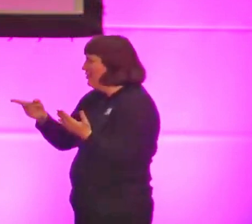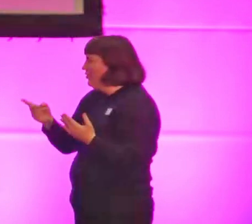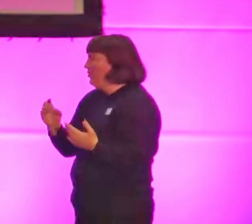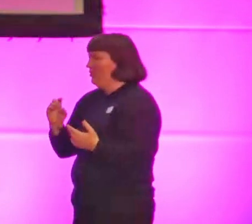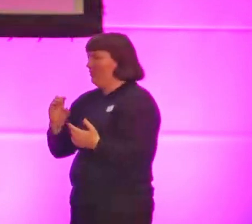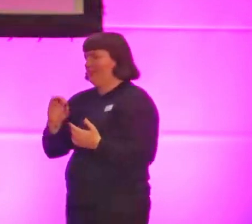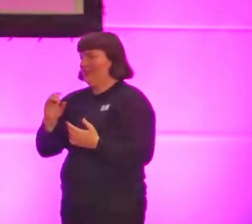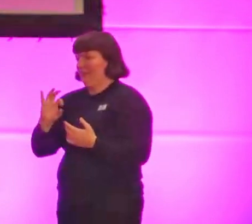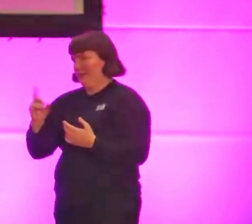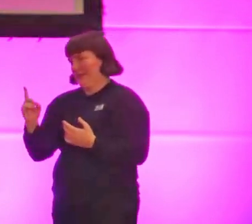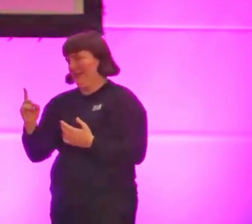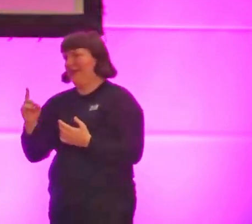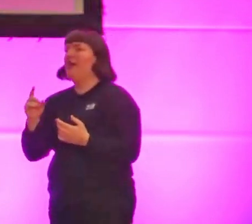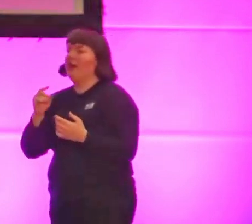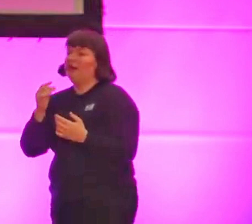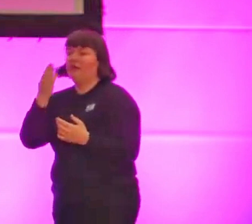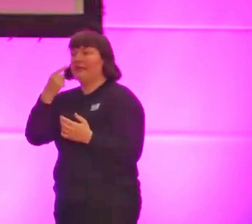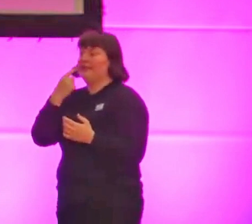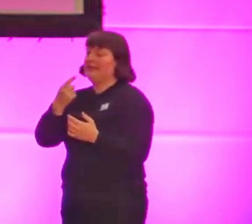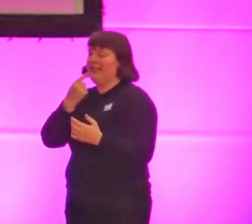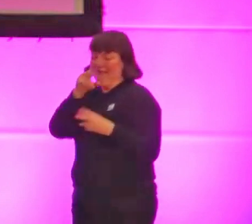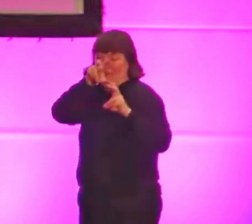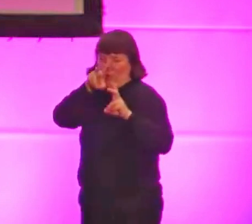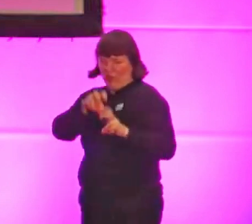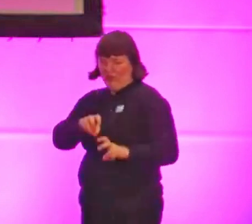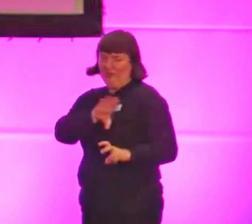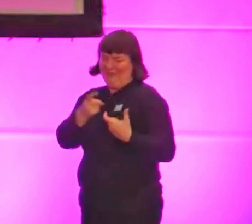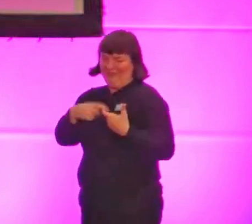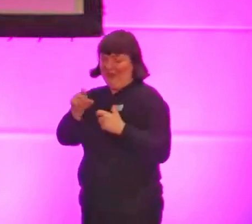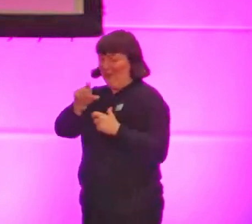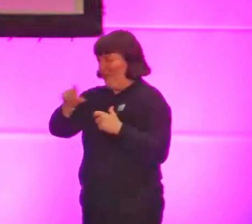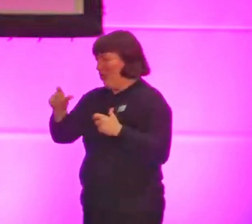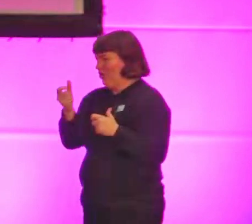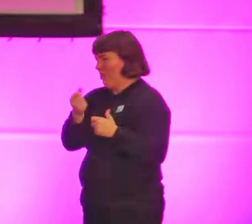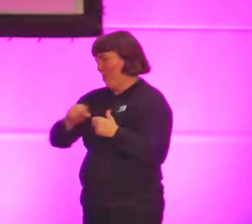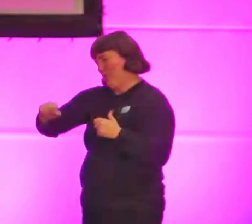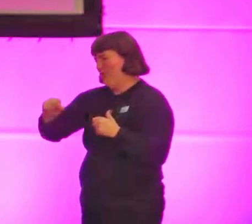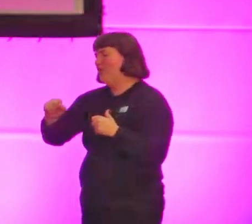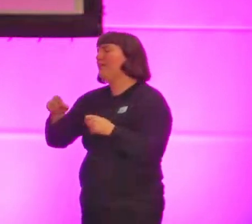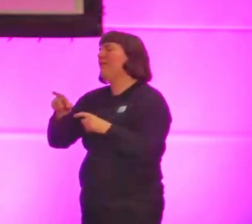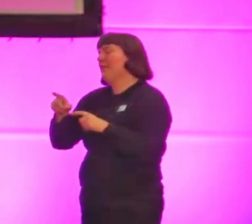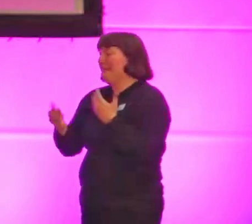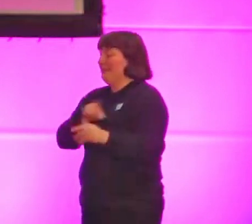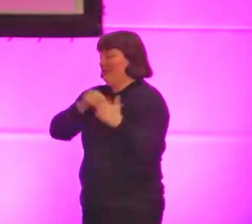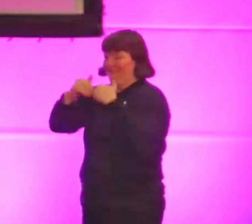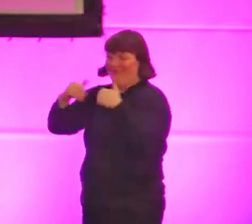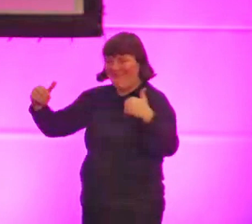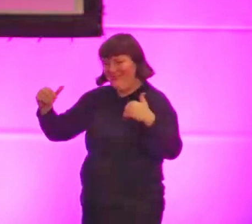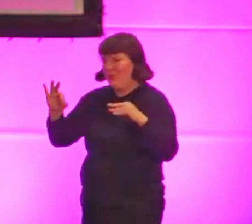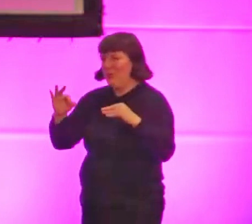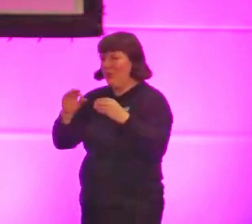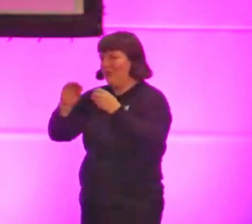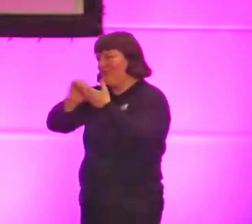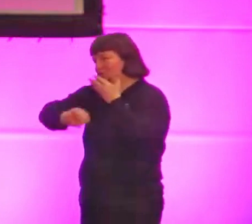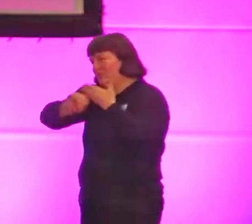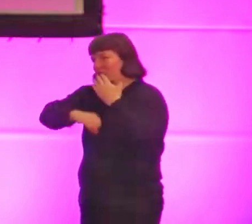vi ser är ju, alltså dels kan jag säga liksom, i den forskning som finns kring företagsbrottslighet så är det skiljer sig väldigt mycket hur man lägger upp sitt försvar